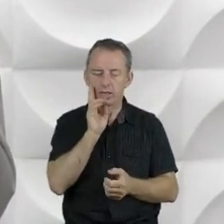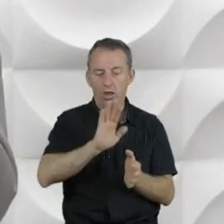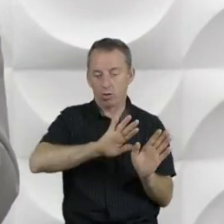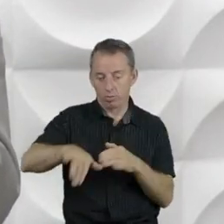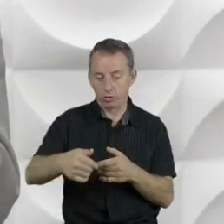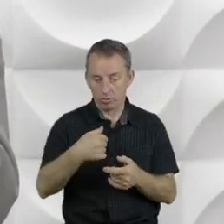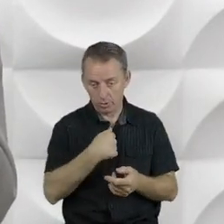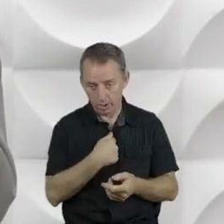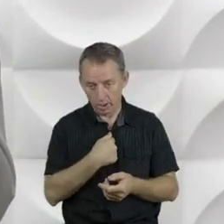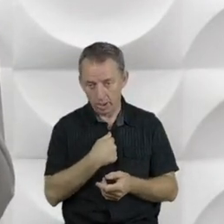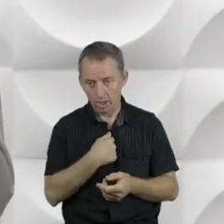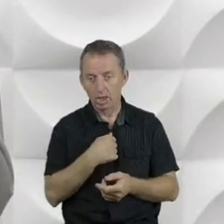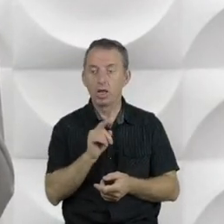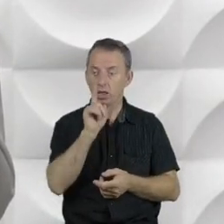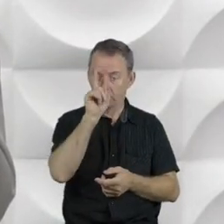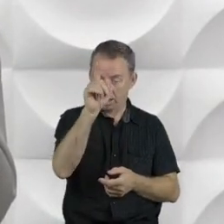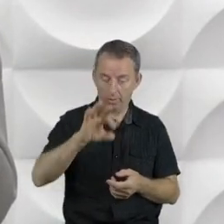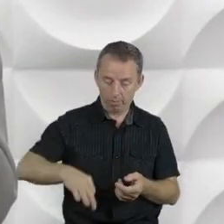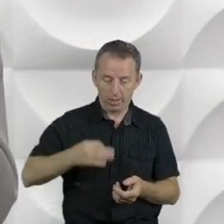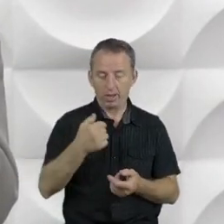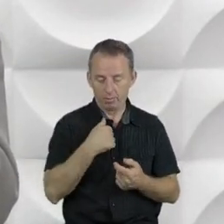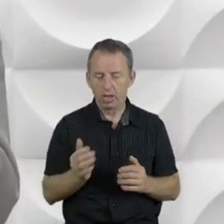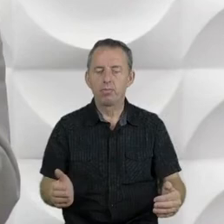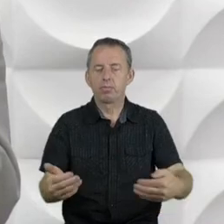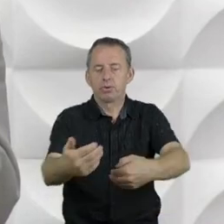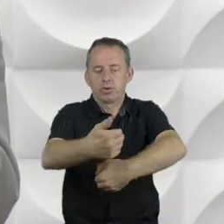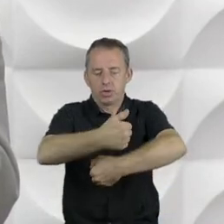mnie, to Pan mnie przygarnie.